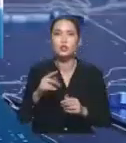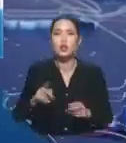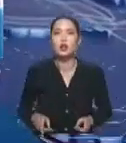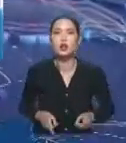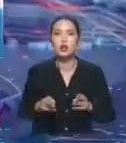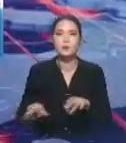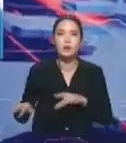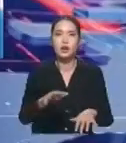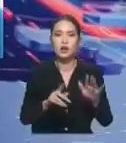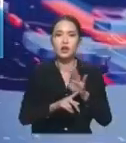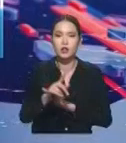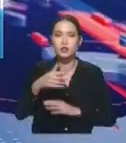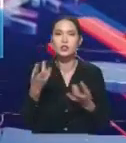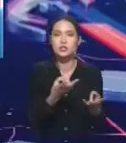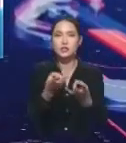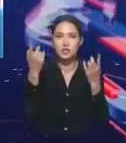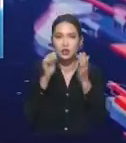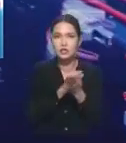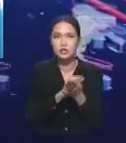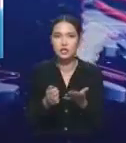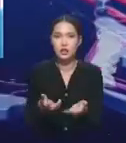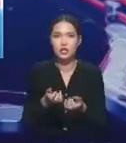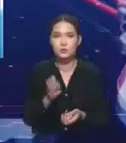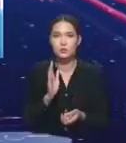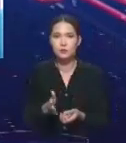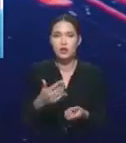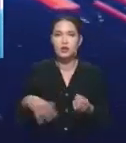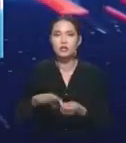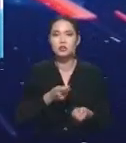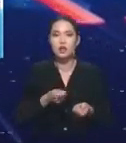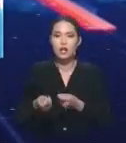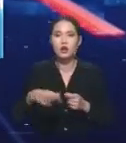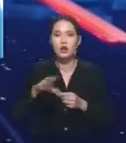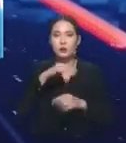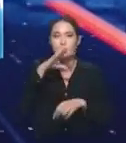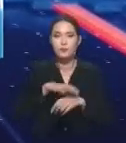қозғалып, тиісті сараптамалық зерттеулер тағайындалды. Басқа да мән-жайлар анықталуда.